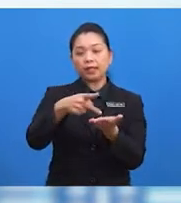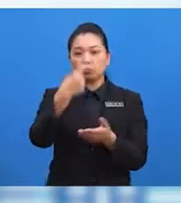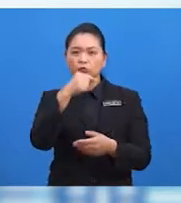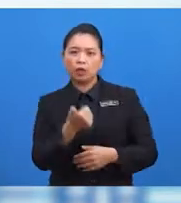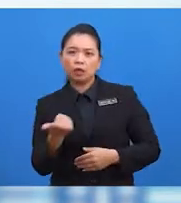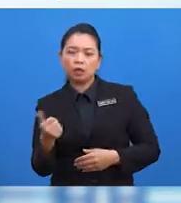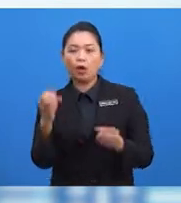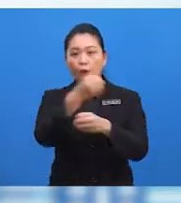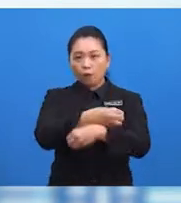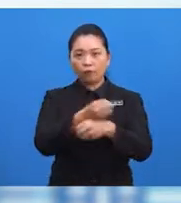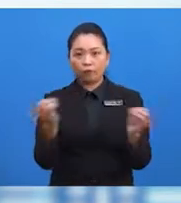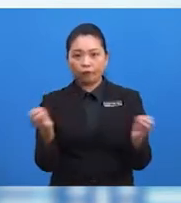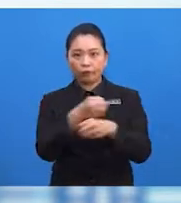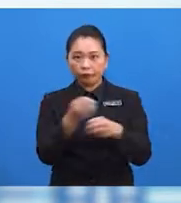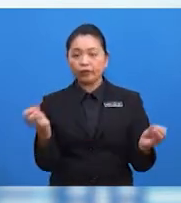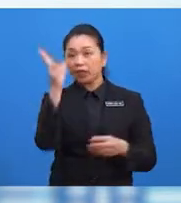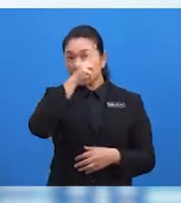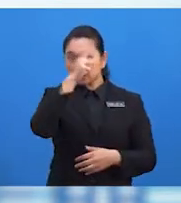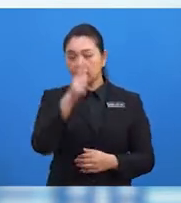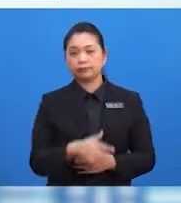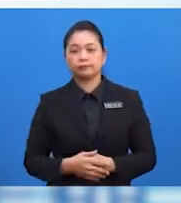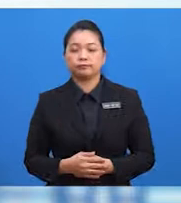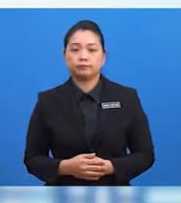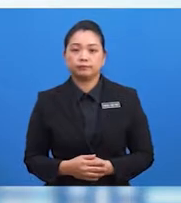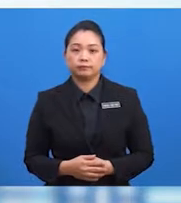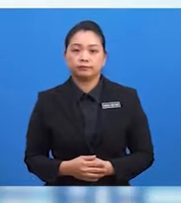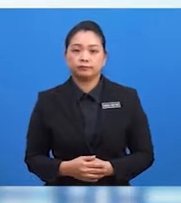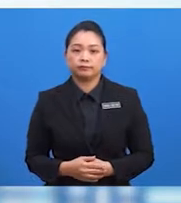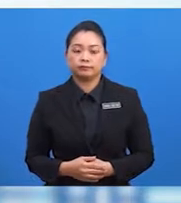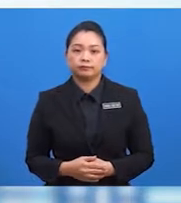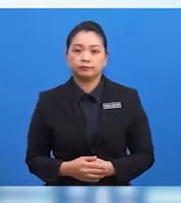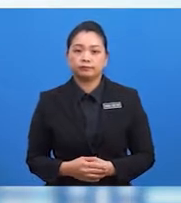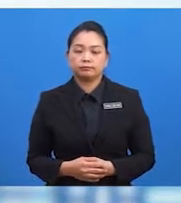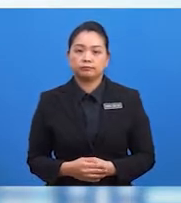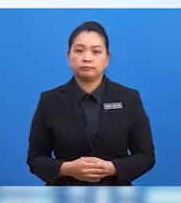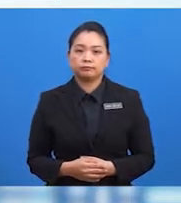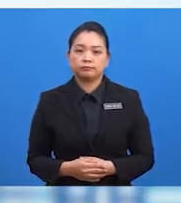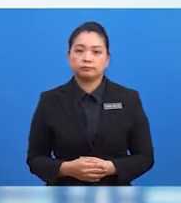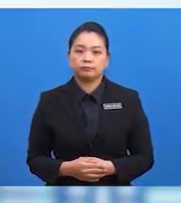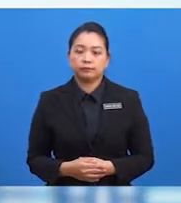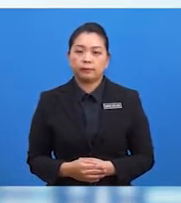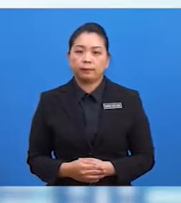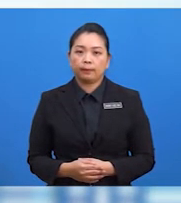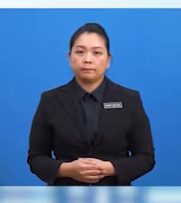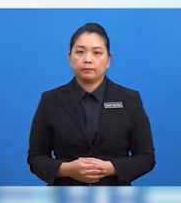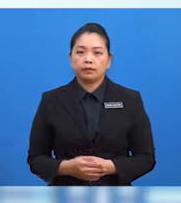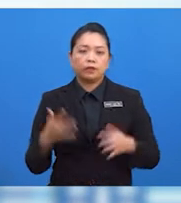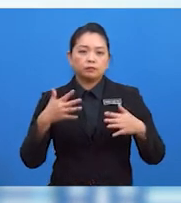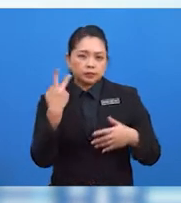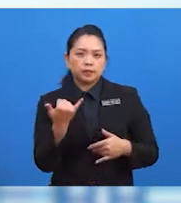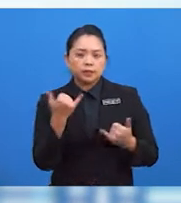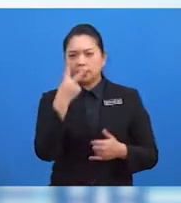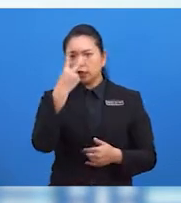Kita akan teruskan secara ringkas berkaitan belanjawan negara supaya kita dapat melihat bagaimana kerajaan